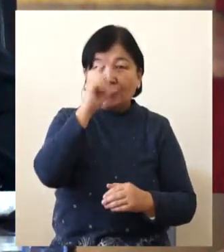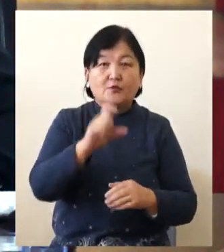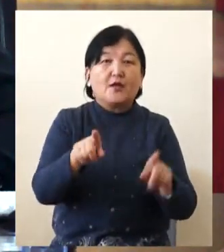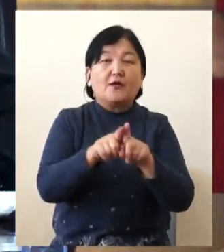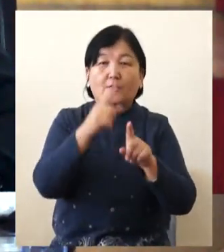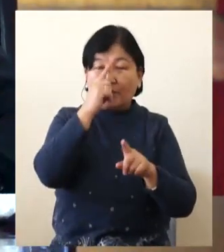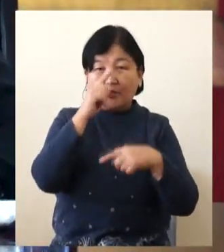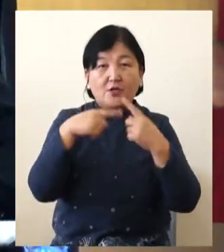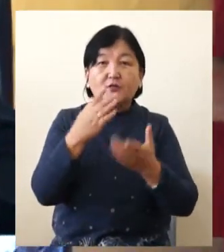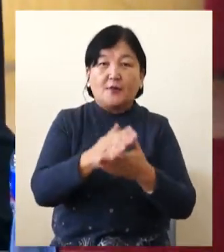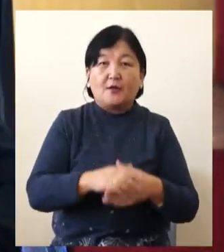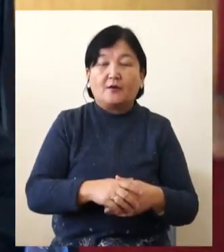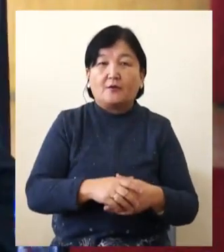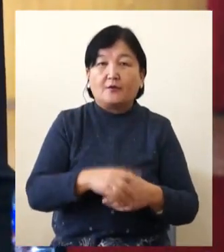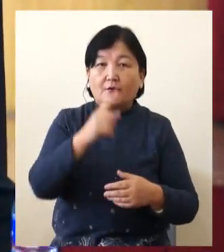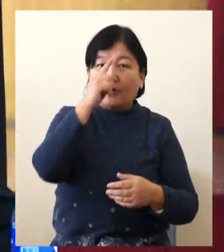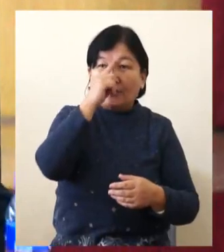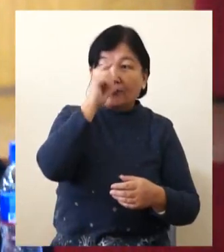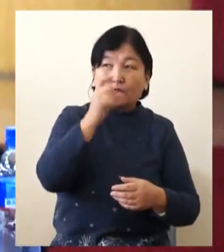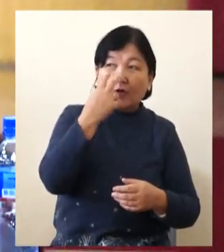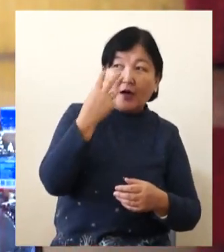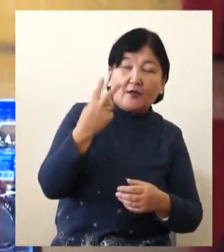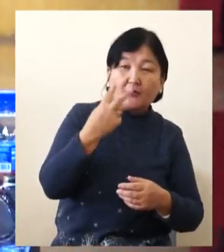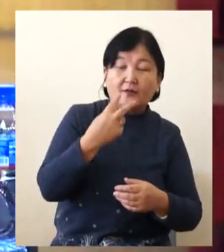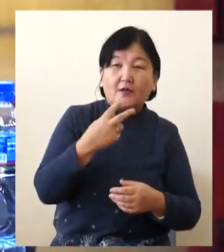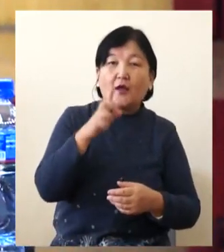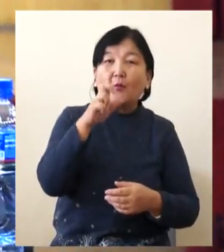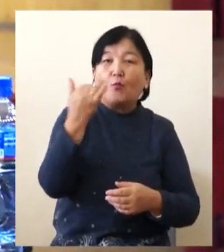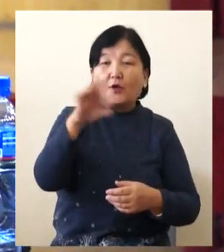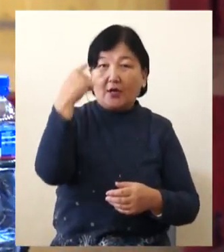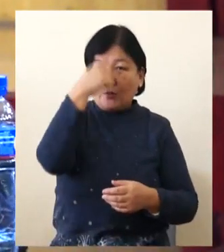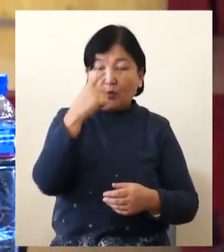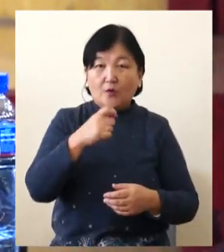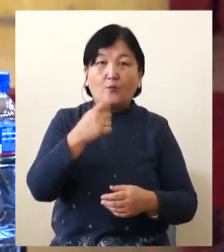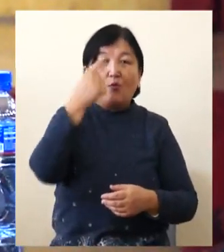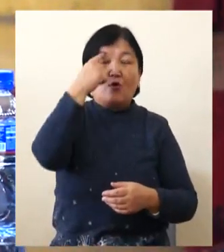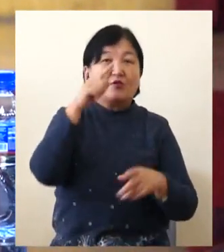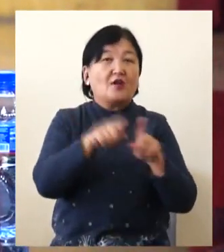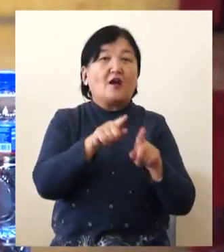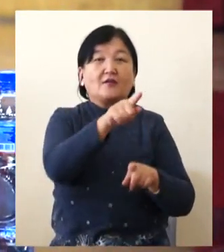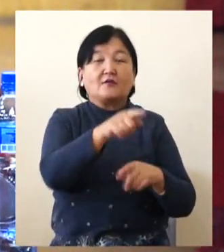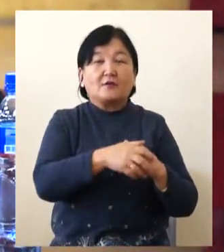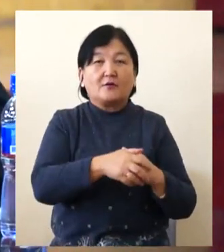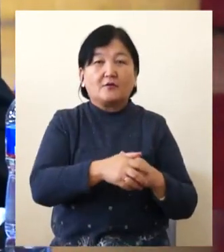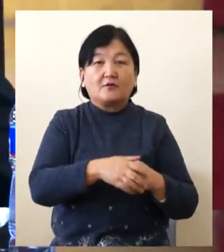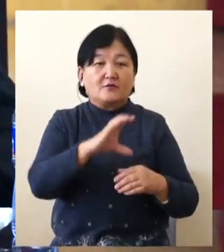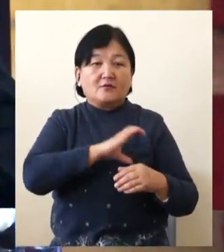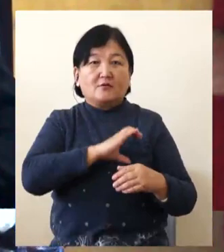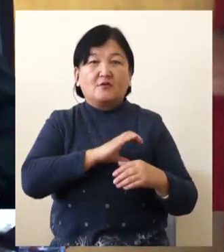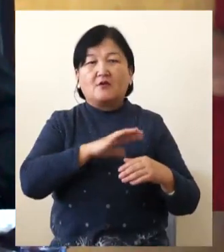чинь хэл усан. Орос хүн болохоор мань хүний Монгол хүн гэж хараад байдаг бурьяд чинь. Тэгэхээр мань хүн одоо хямралтай